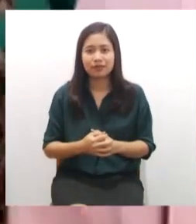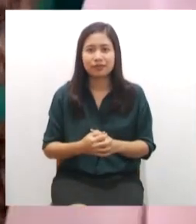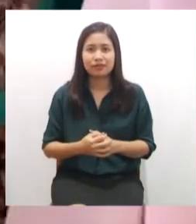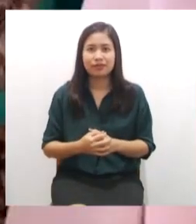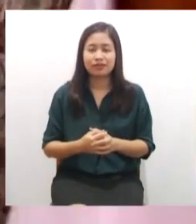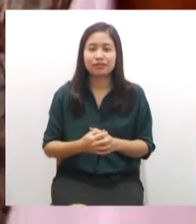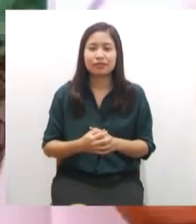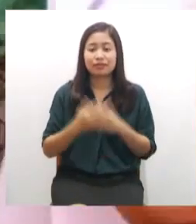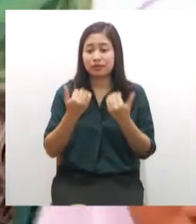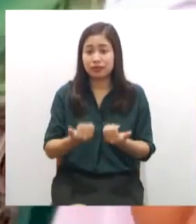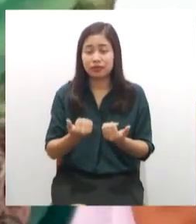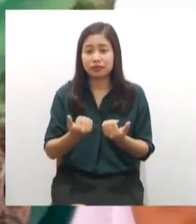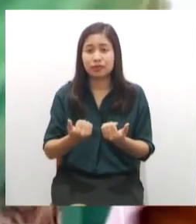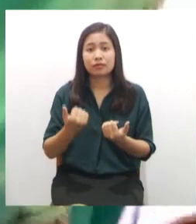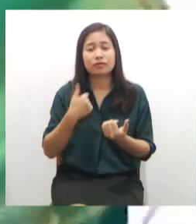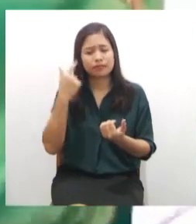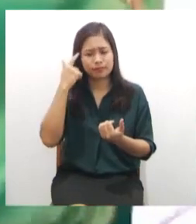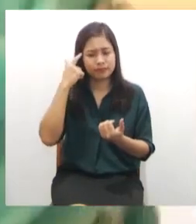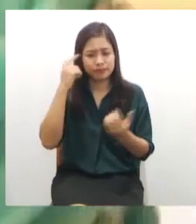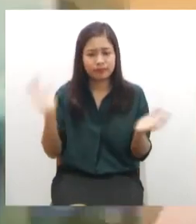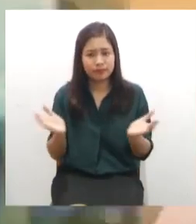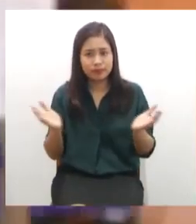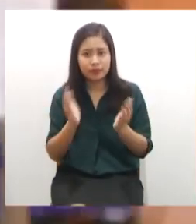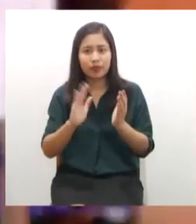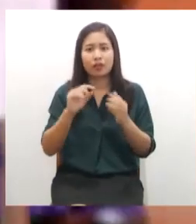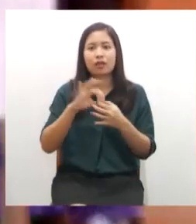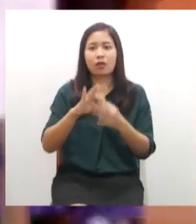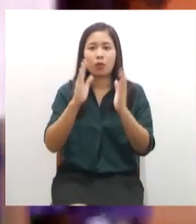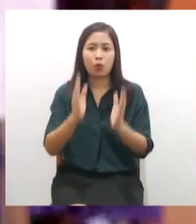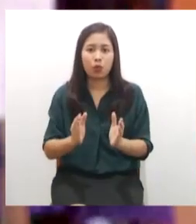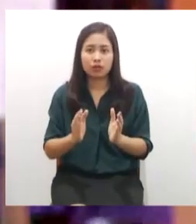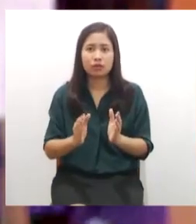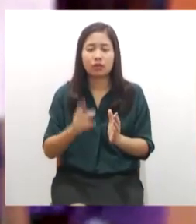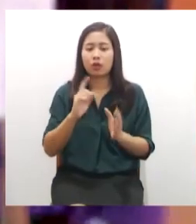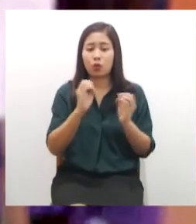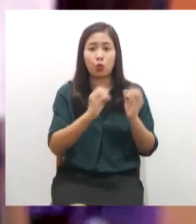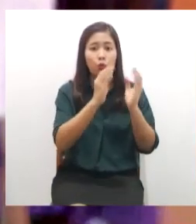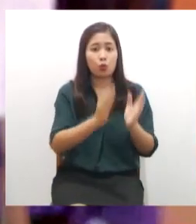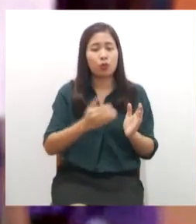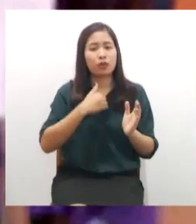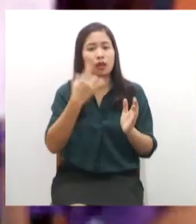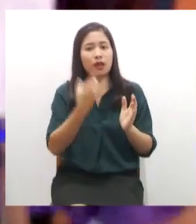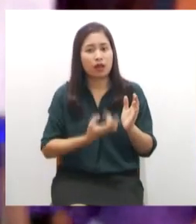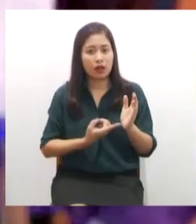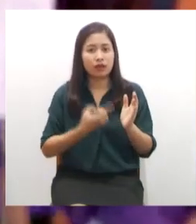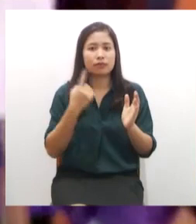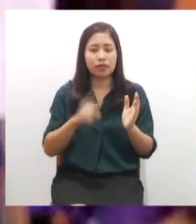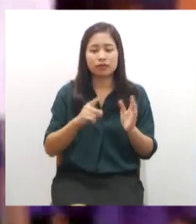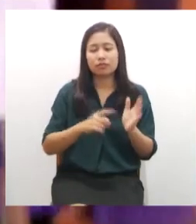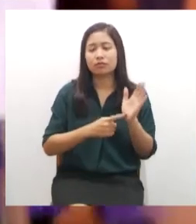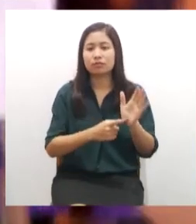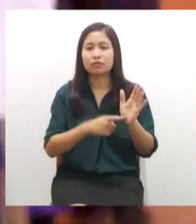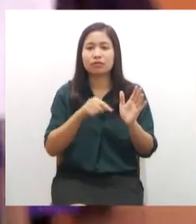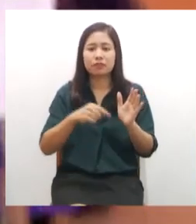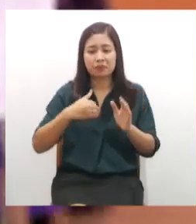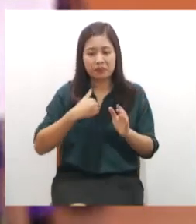กนะคะเราก็จะซัพพอร์ตในเรื่องของบุคลากรนะคะนอกเหนือจากคุณครูนิรนาถนะคะที่เป็นครูเจ้าฟ้านะคะก็จะ